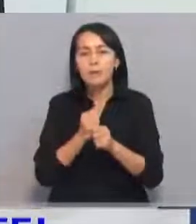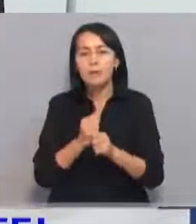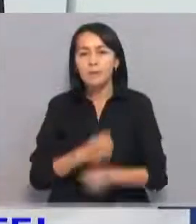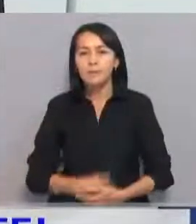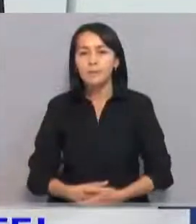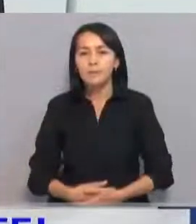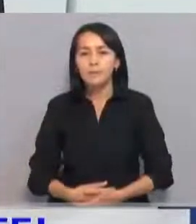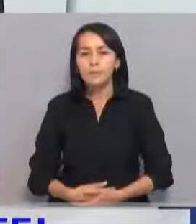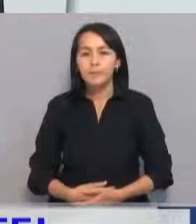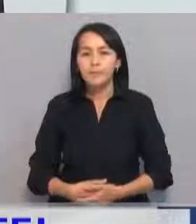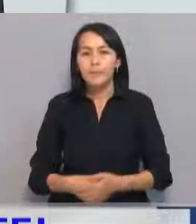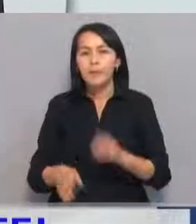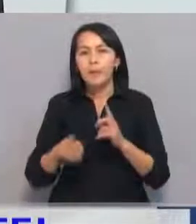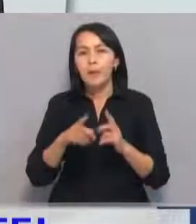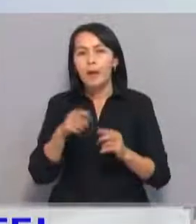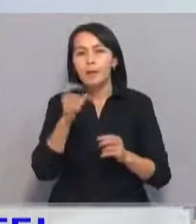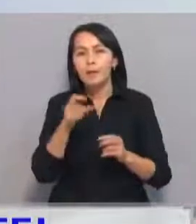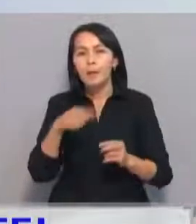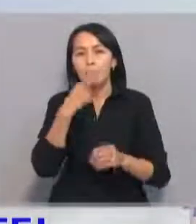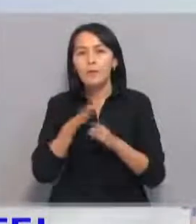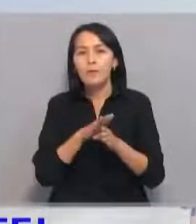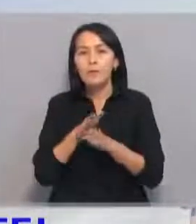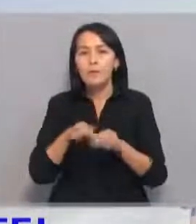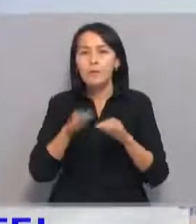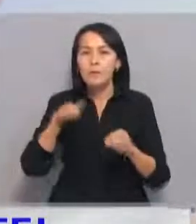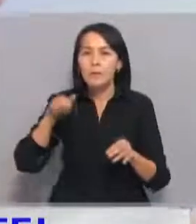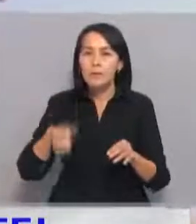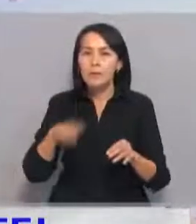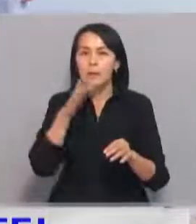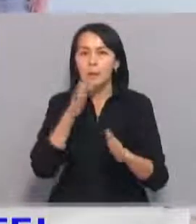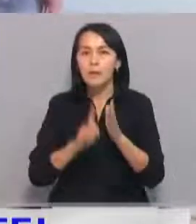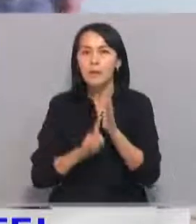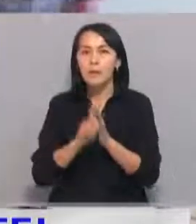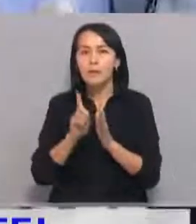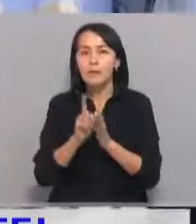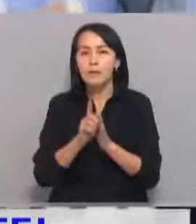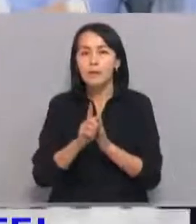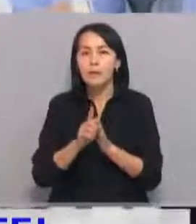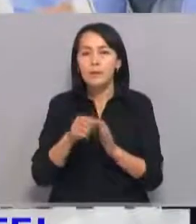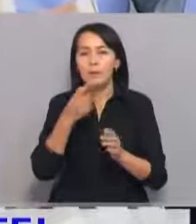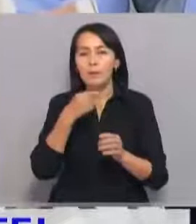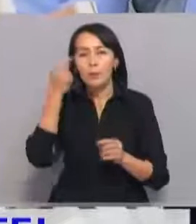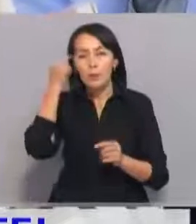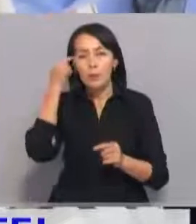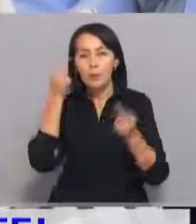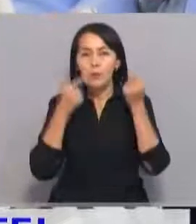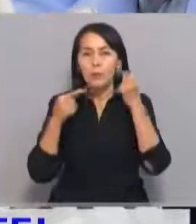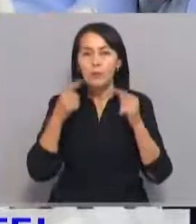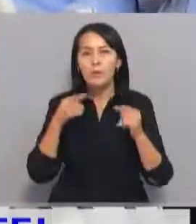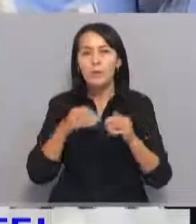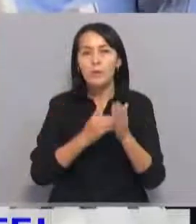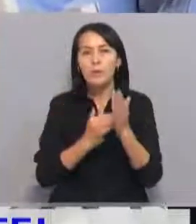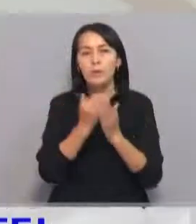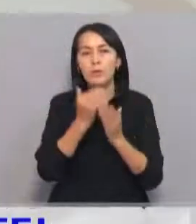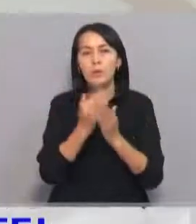дүниелер. Құрылтайшылардың айтуынша, жасөспірімдер кішкентай кезінен бастап креативтілігі, логикасы мен ойлау қабілеті